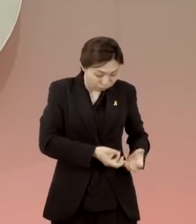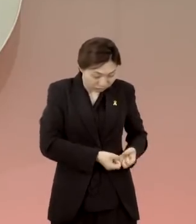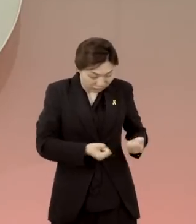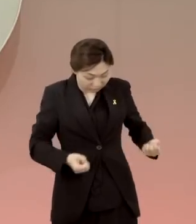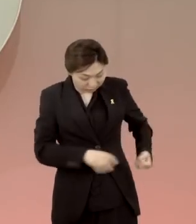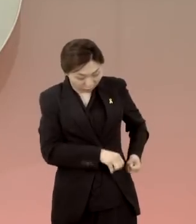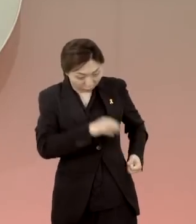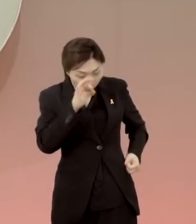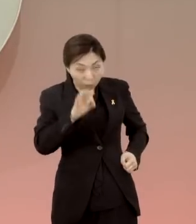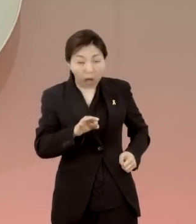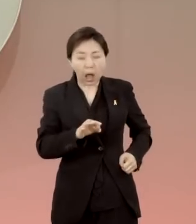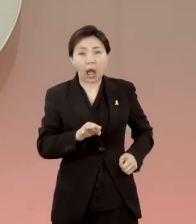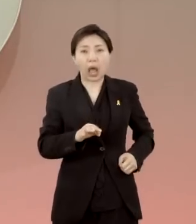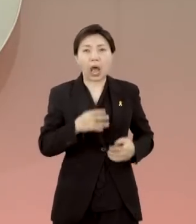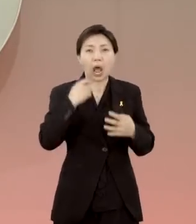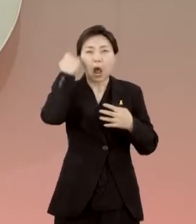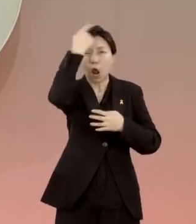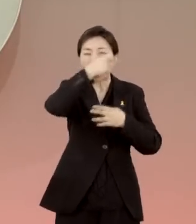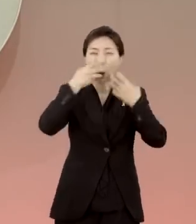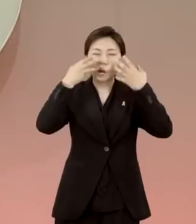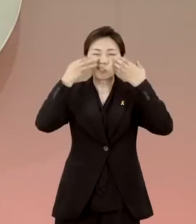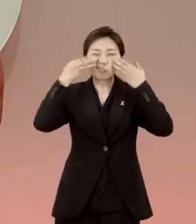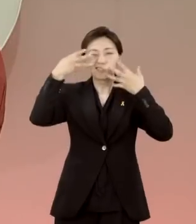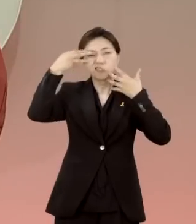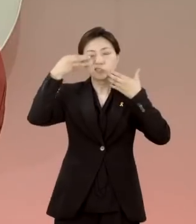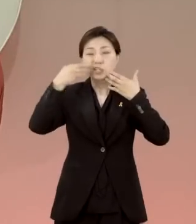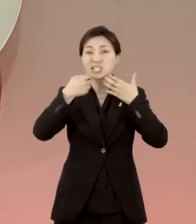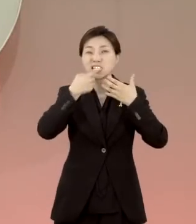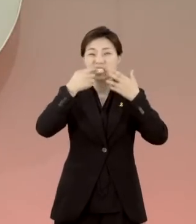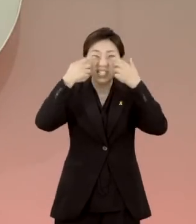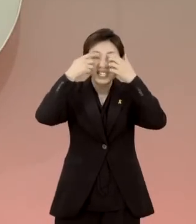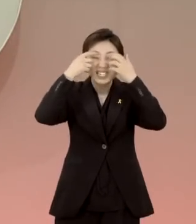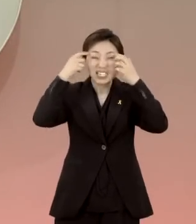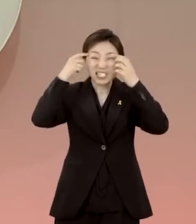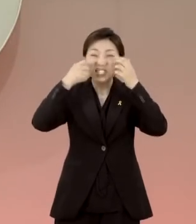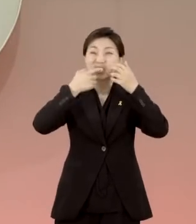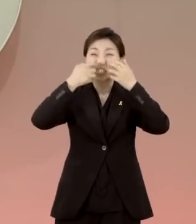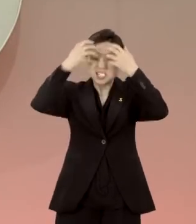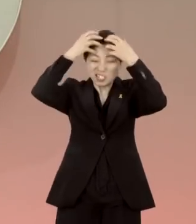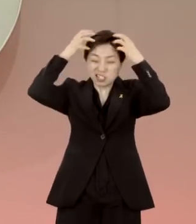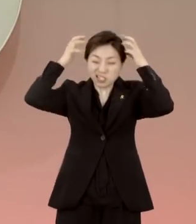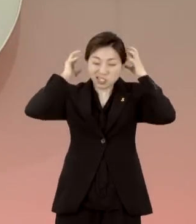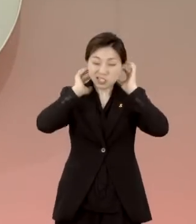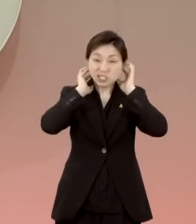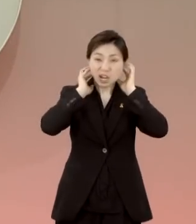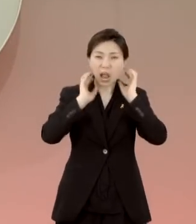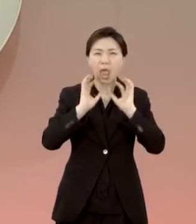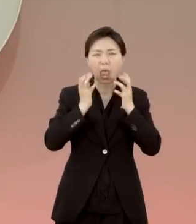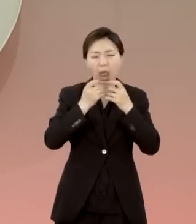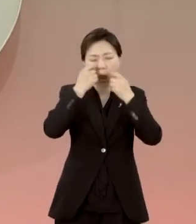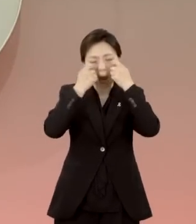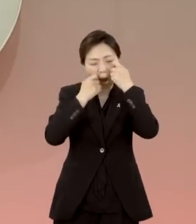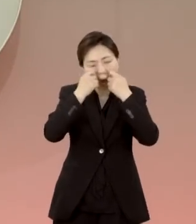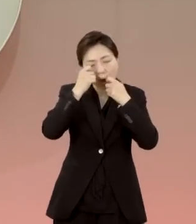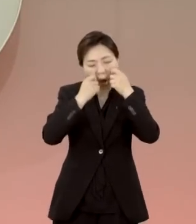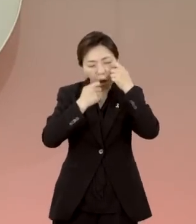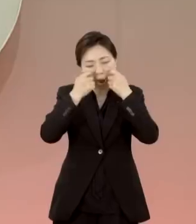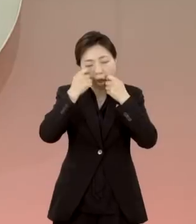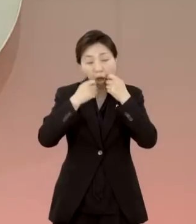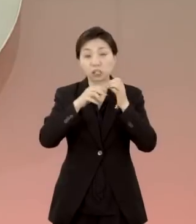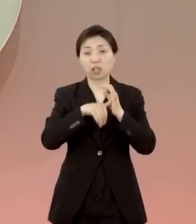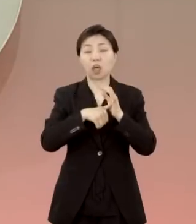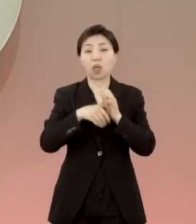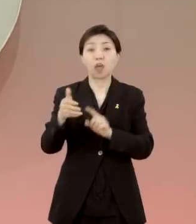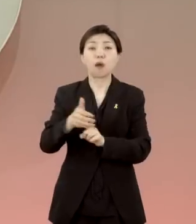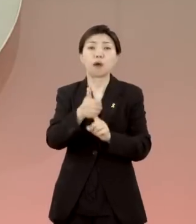세어 가지고 노인의 얼굴로 쪼글쪼글한 그 아기가 서글프게